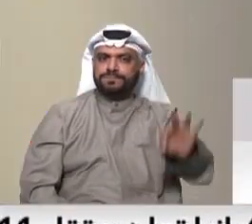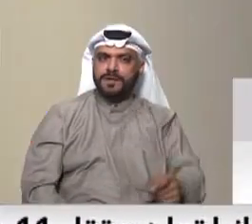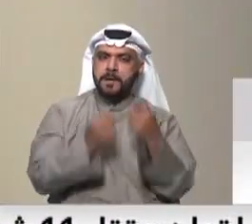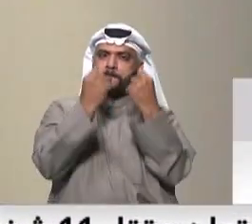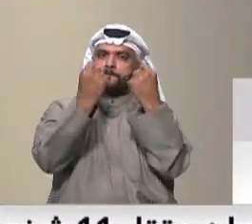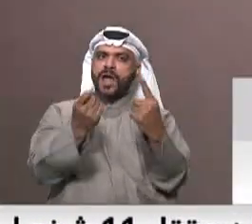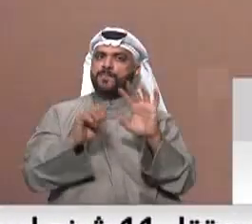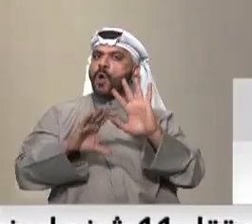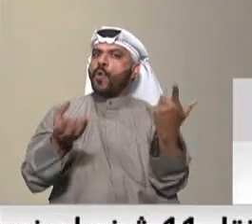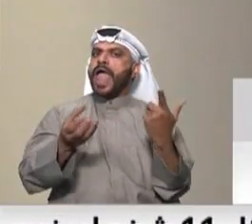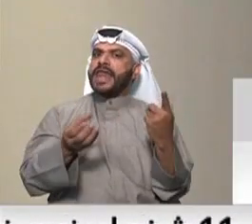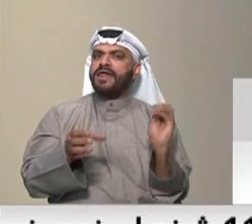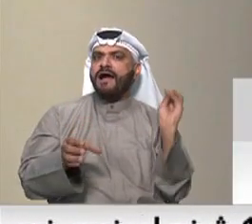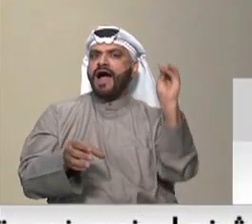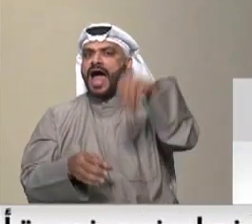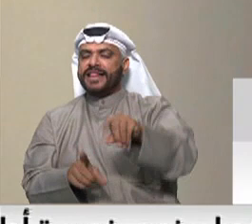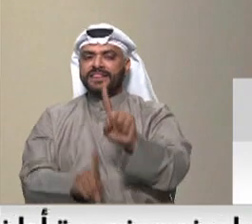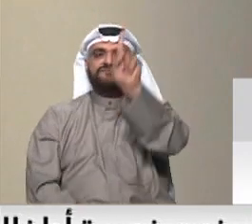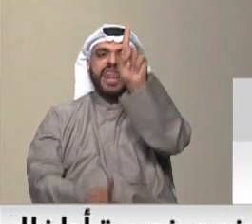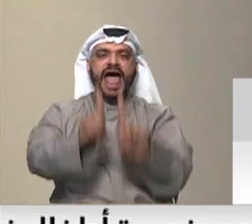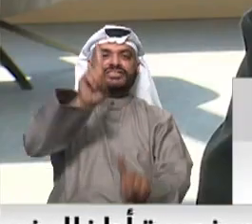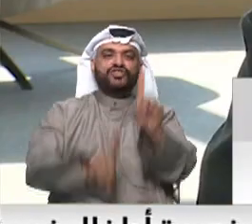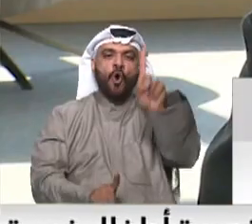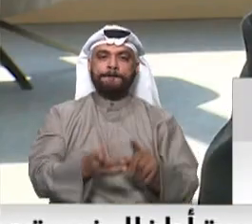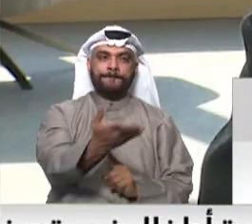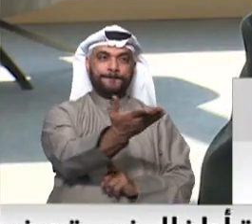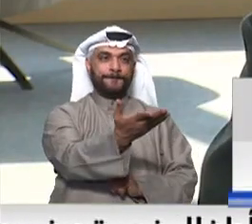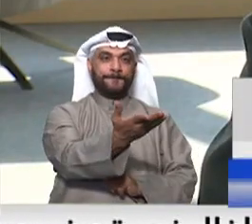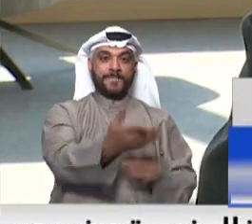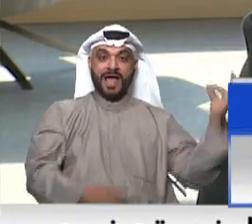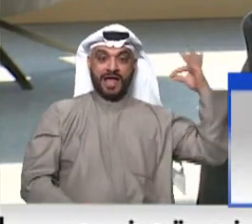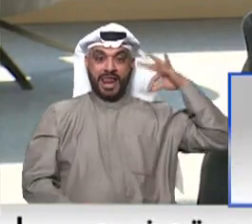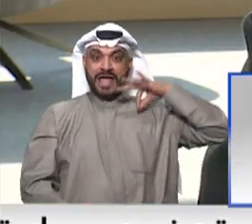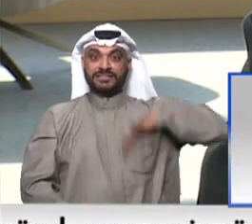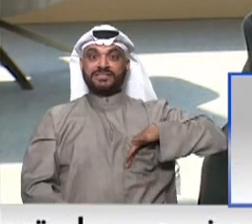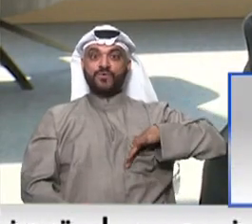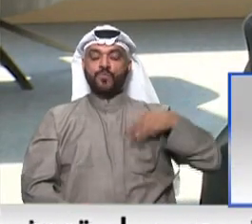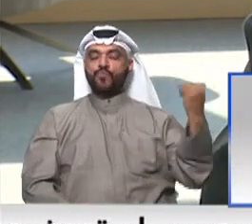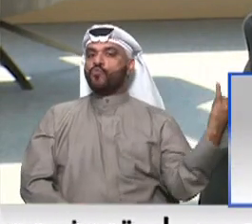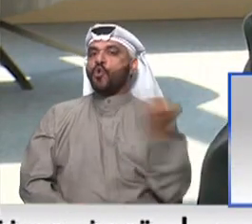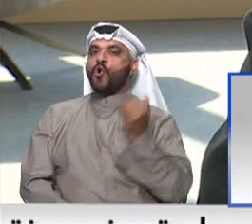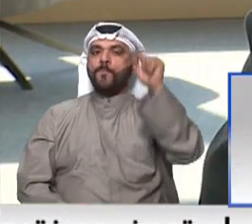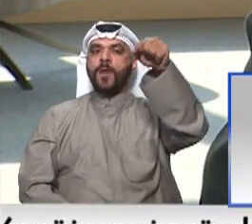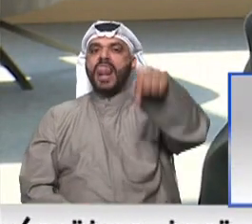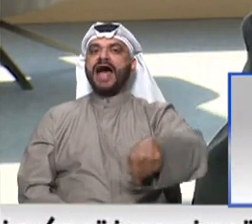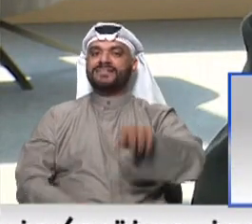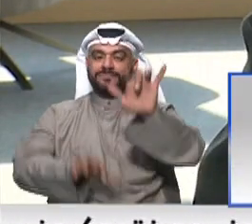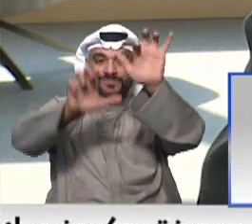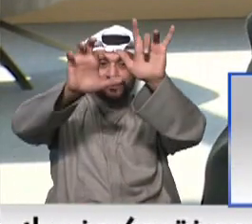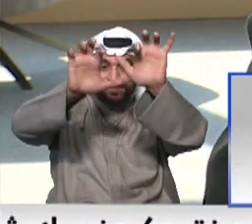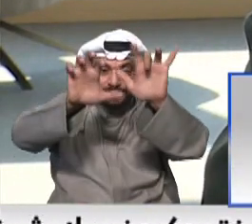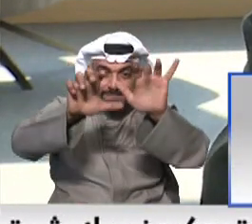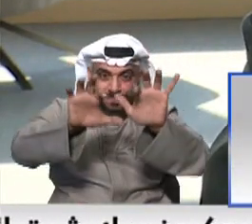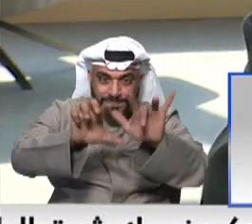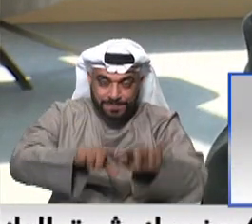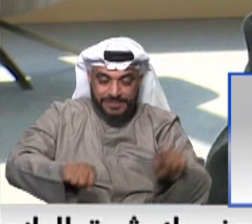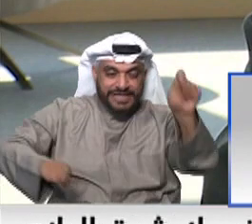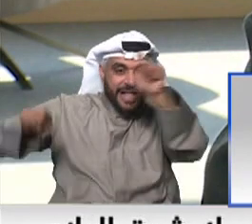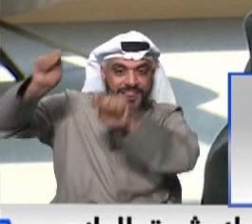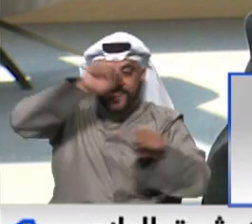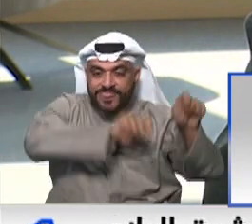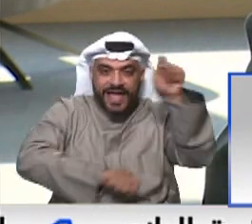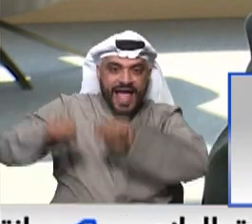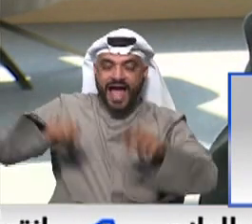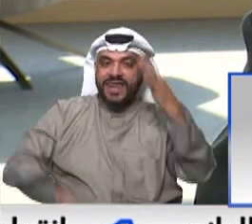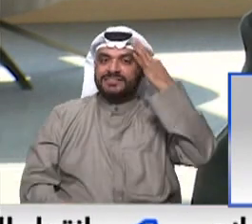التقلبات السعريه العاليه بالامكان الاستفاده من الذكاء الصناعي في تداولات وال